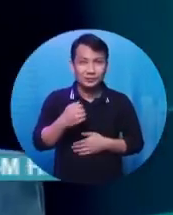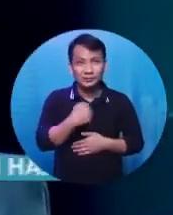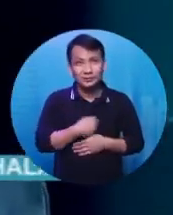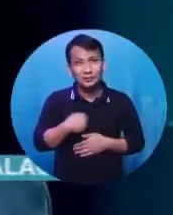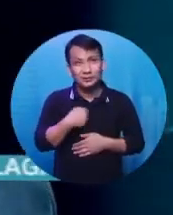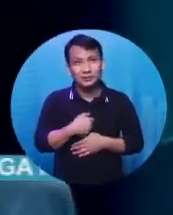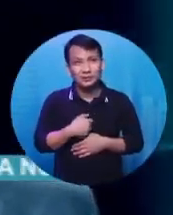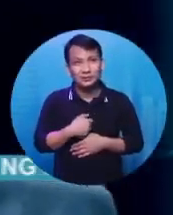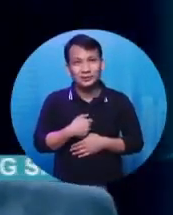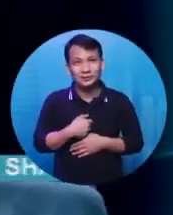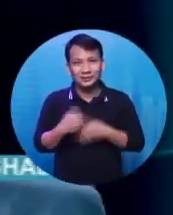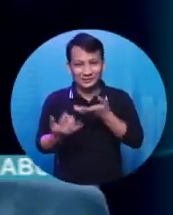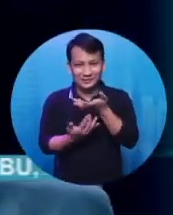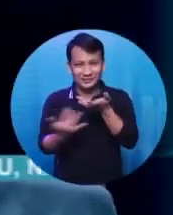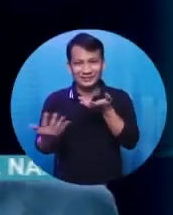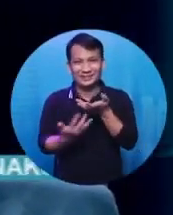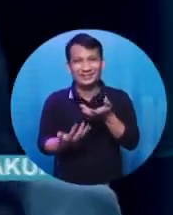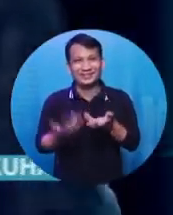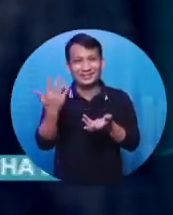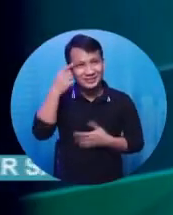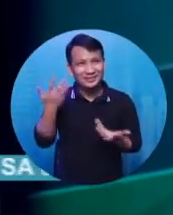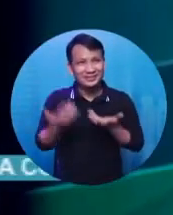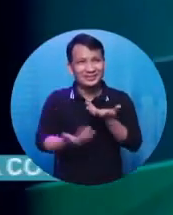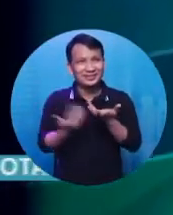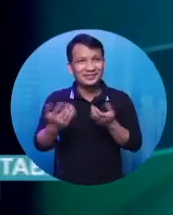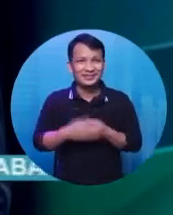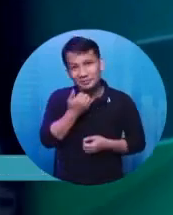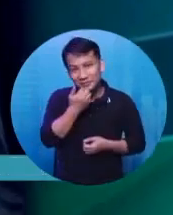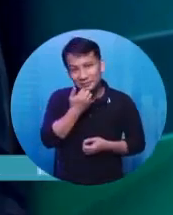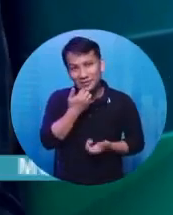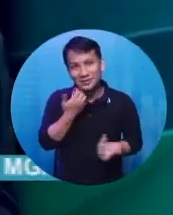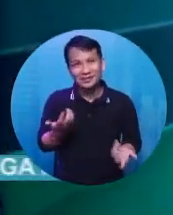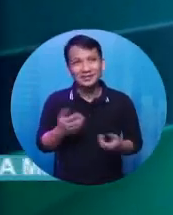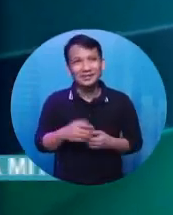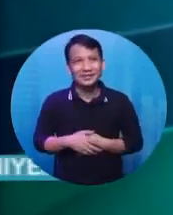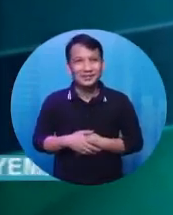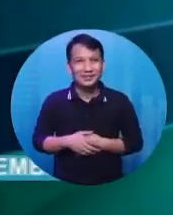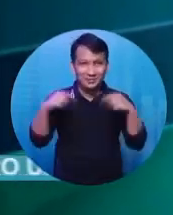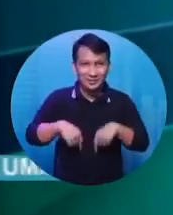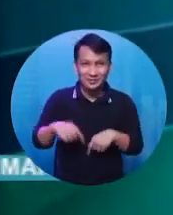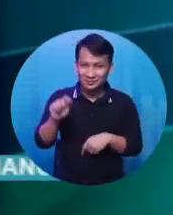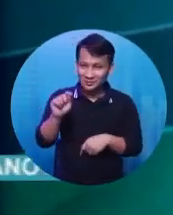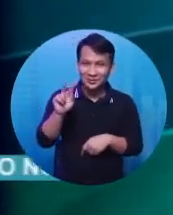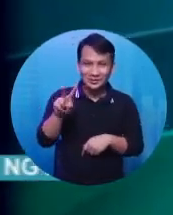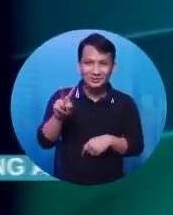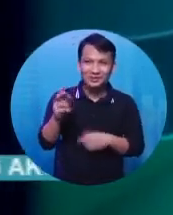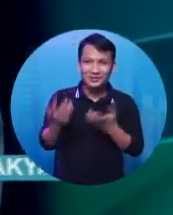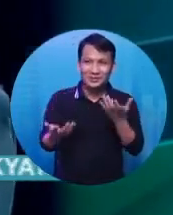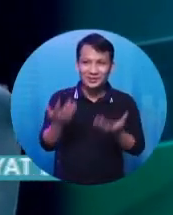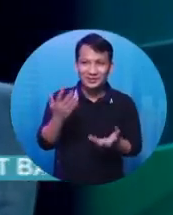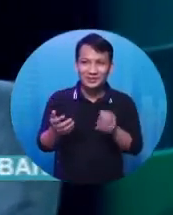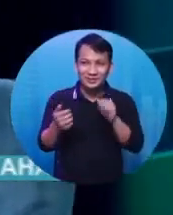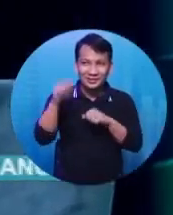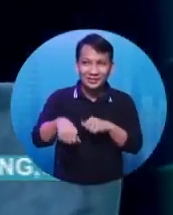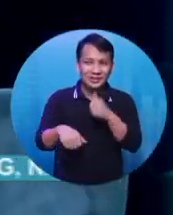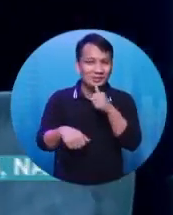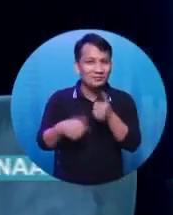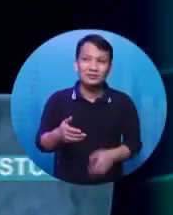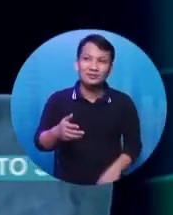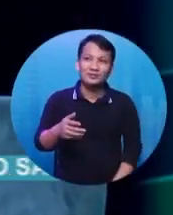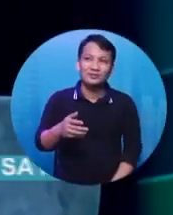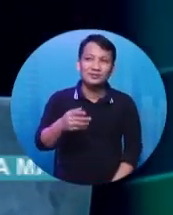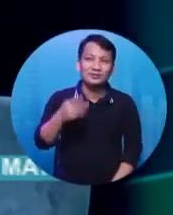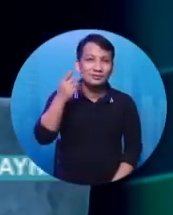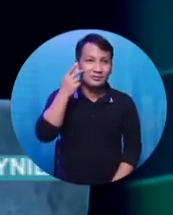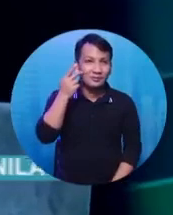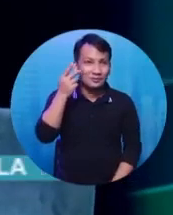na, nasunog po yung sinaing, paano yan? Sabla yun. O sige, halika, punta ka ng TV5. Or yung isa namang kasambay, sabihin, Kuya,